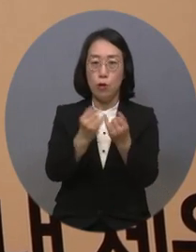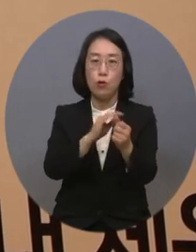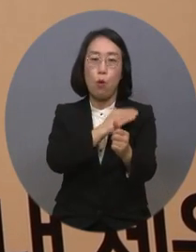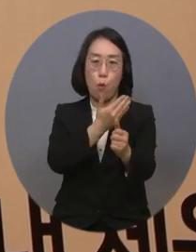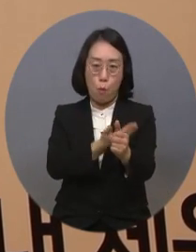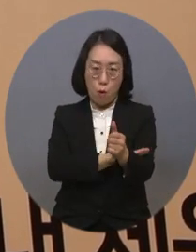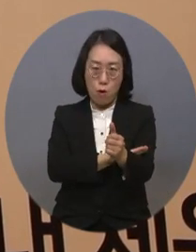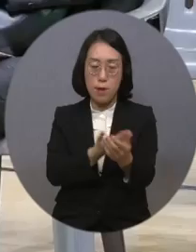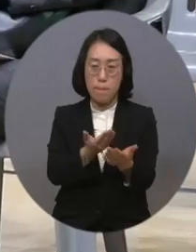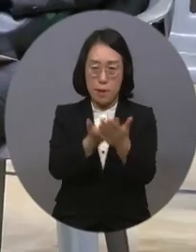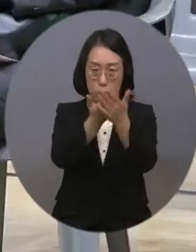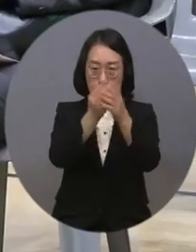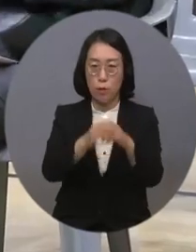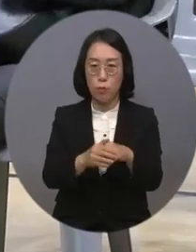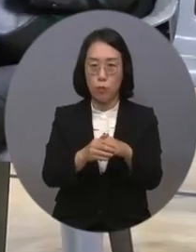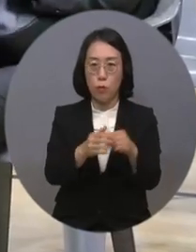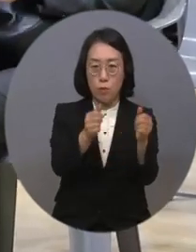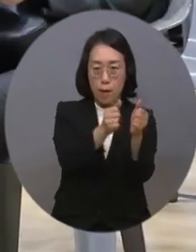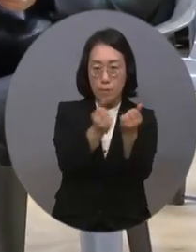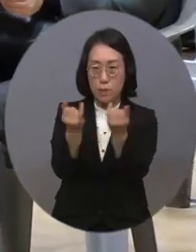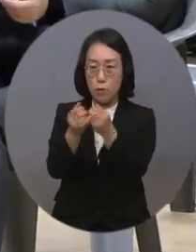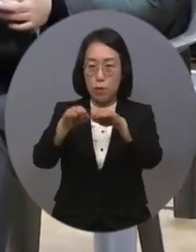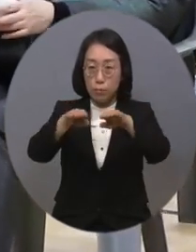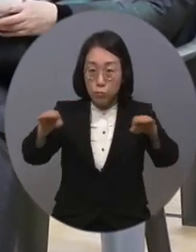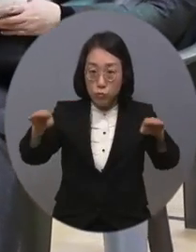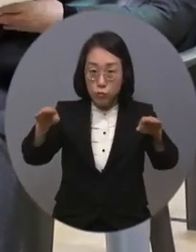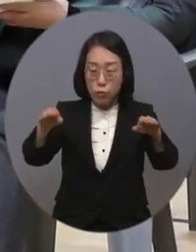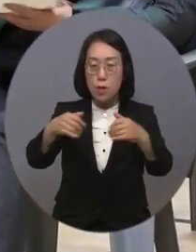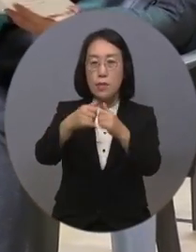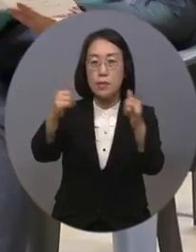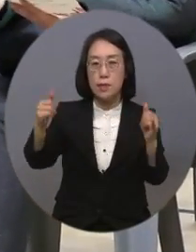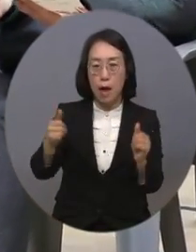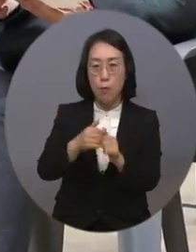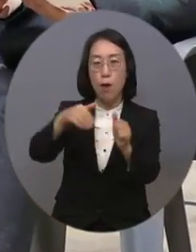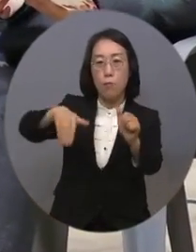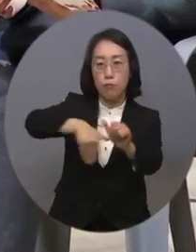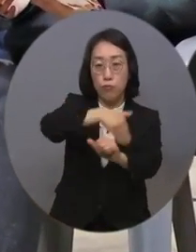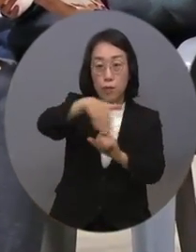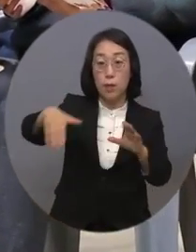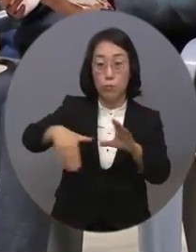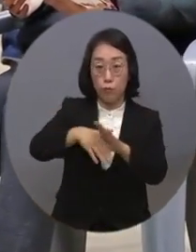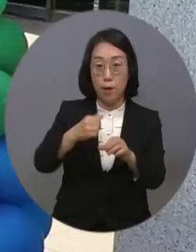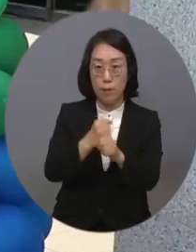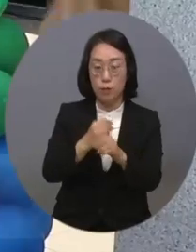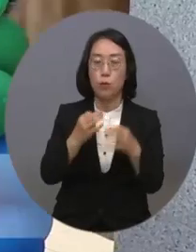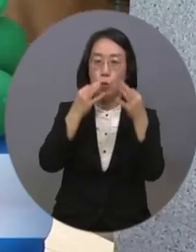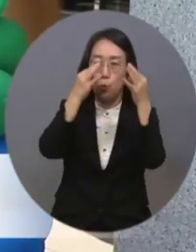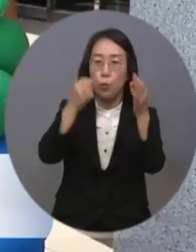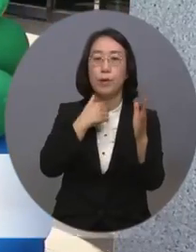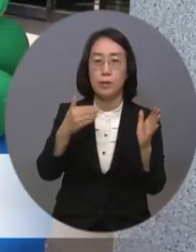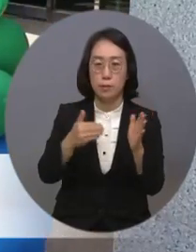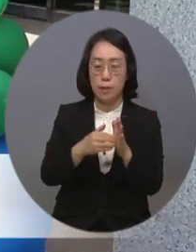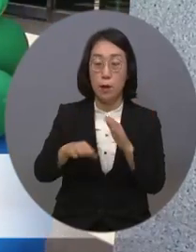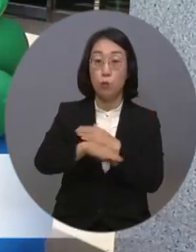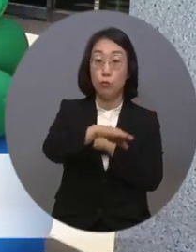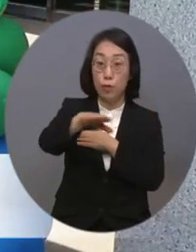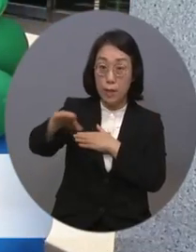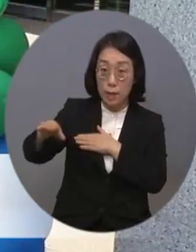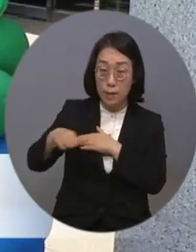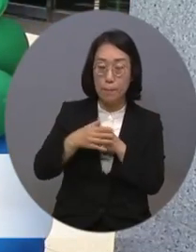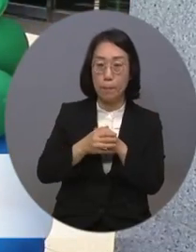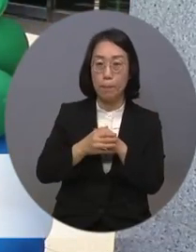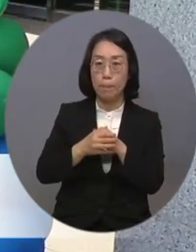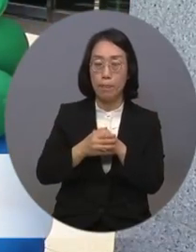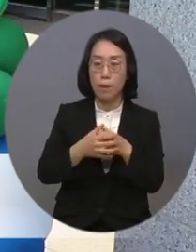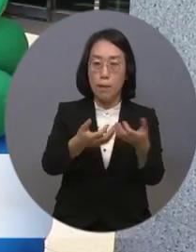증진하고 양성평등한 사회 문화를 조성하는 데 힘써 왔습니다. 우리 여성단체는 지금